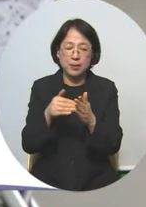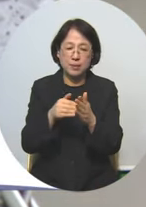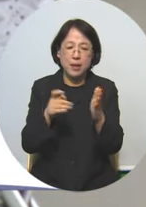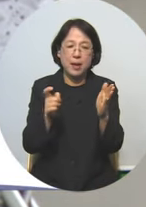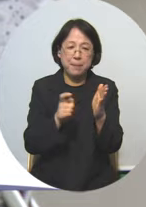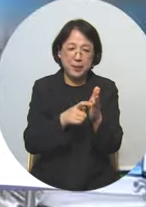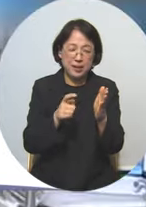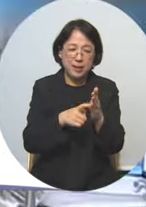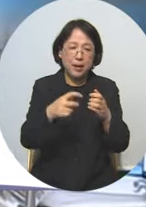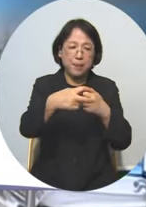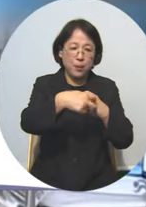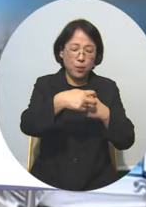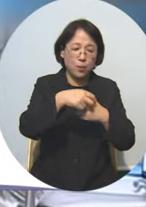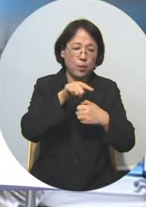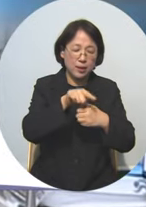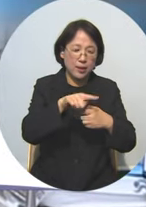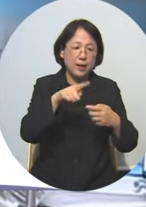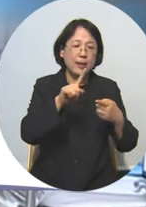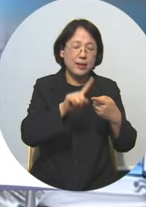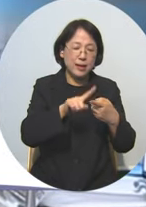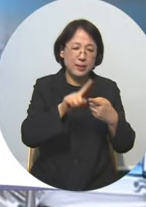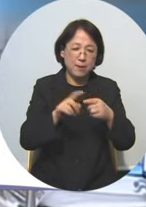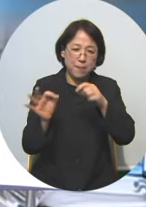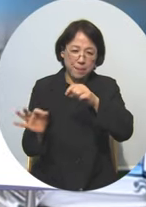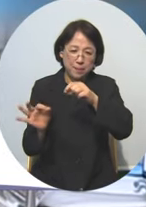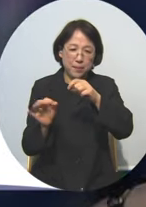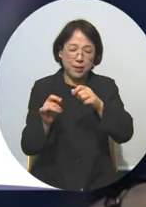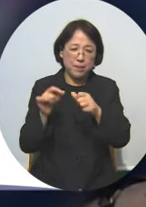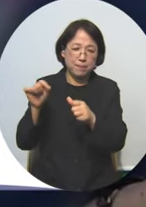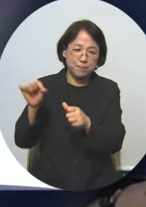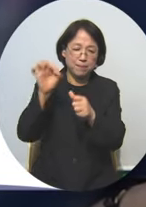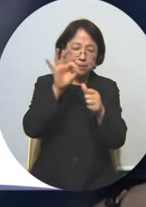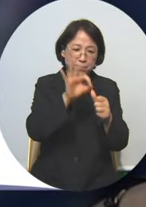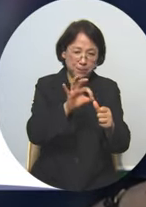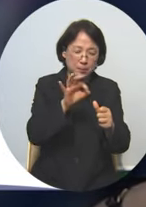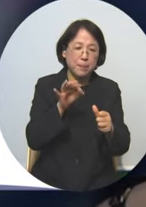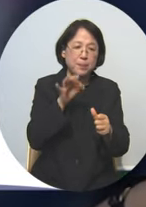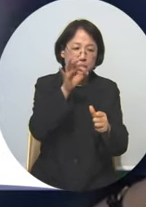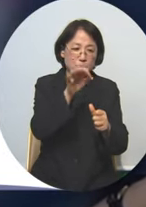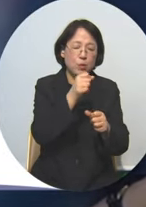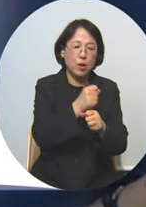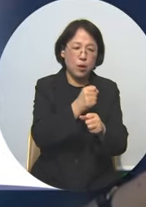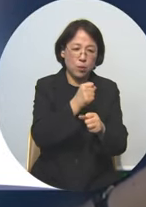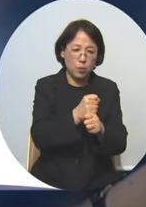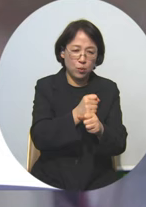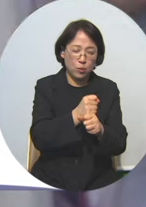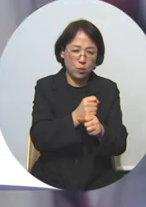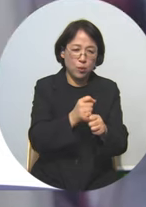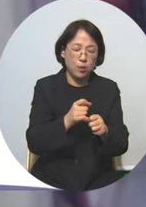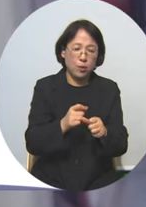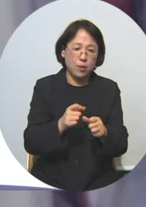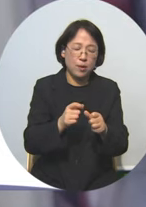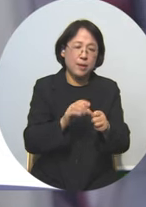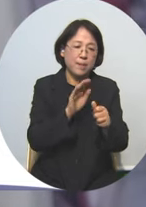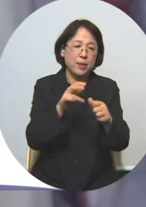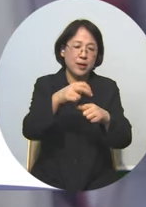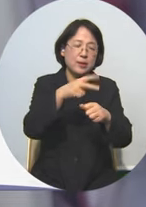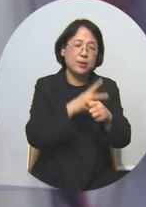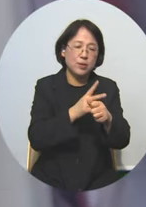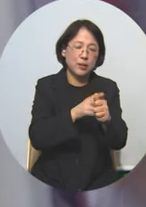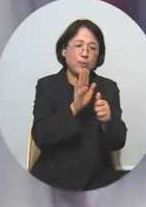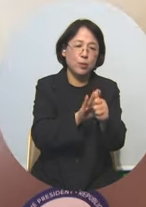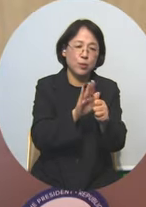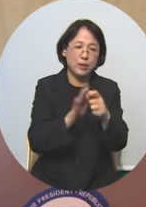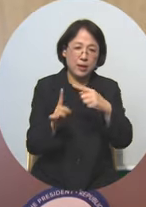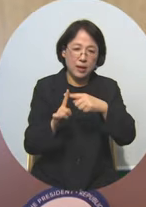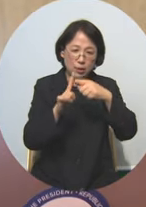의료기관에 대해 신규 인력 인건비를 지원하고 의료 공백을 메우기 위해 투입된 진료보조 간호사 교육도 제공합니다.